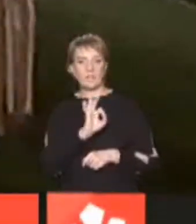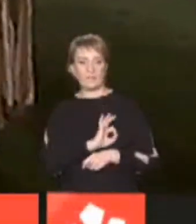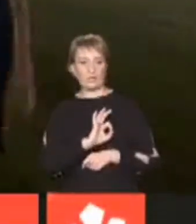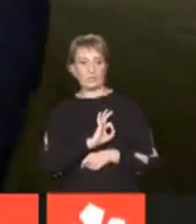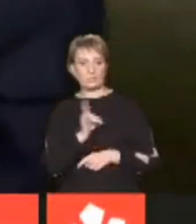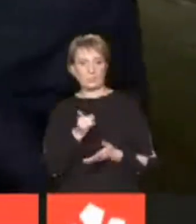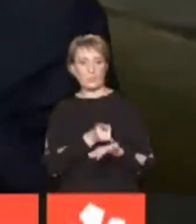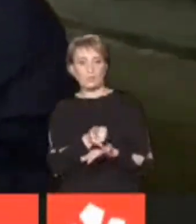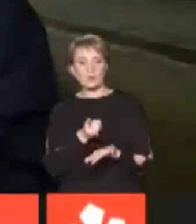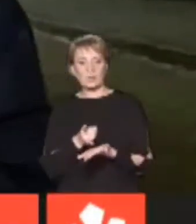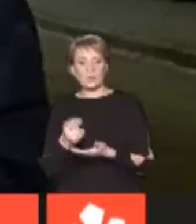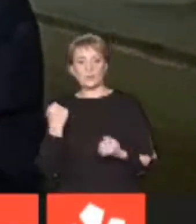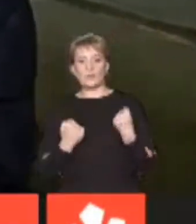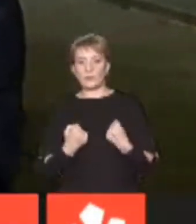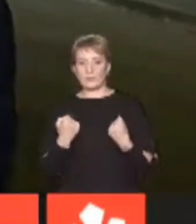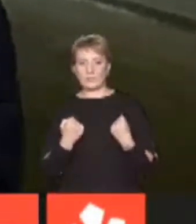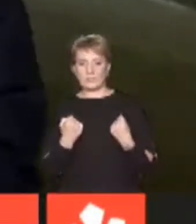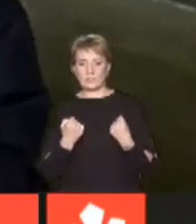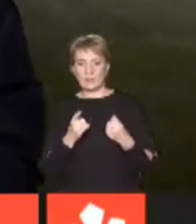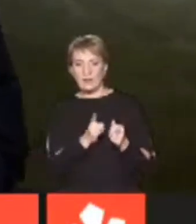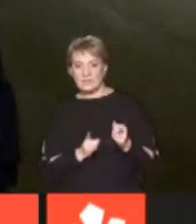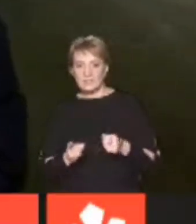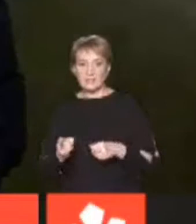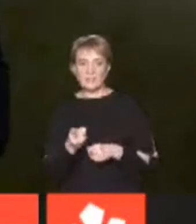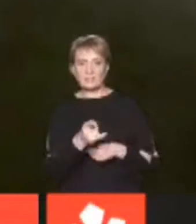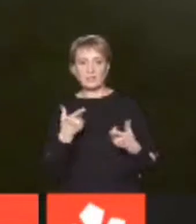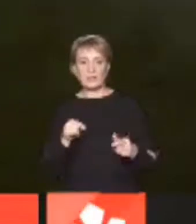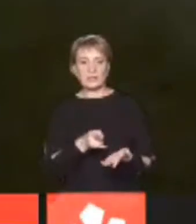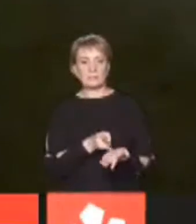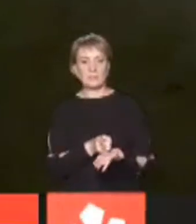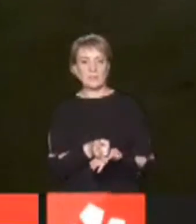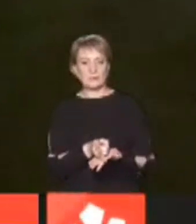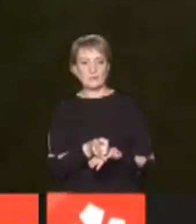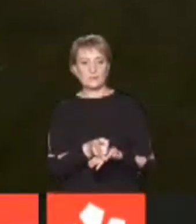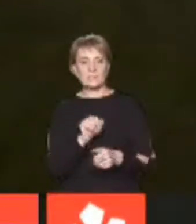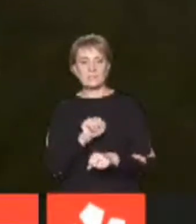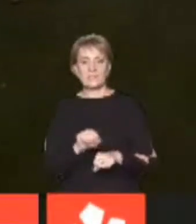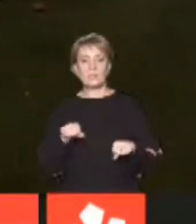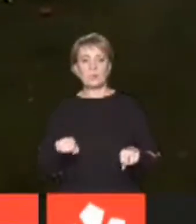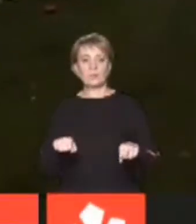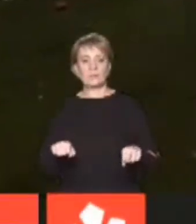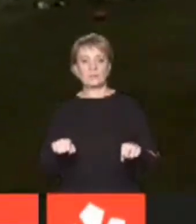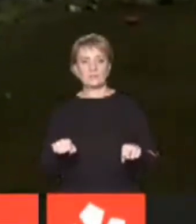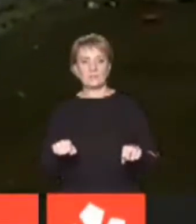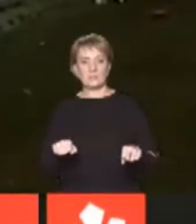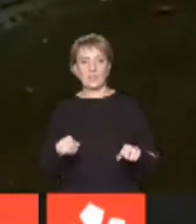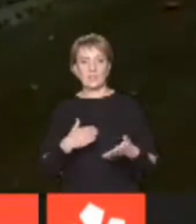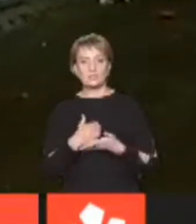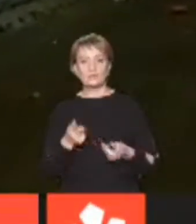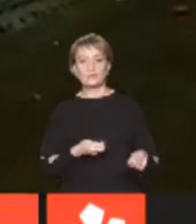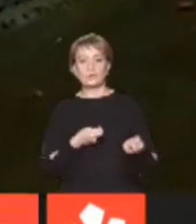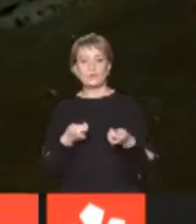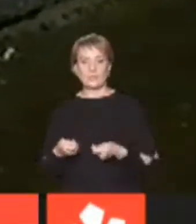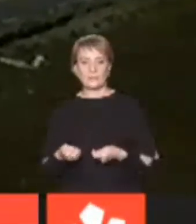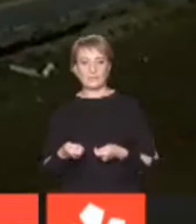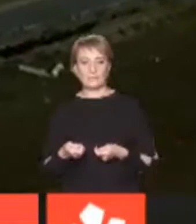Вони паркують свої автівки, все-таки заїжджають сюди, аби десь припаркуватися. Тут також стоять мотоциклісти з службу